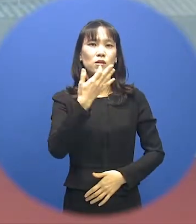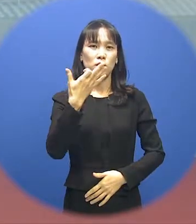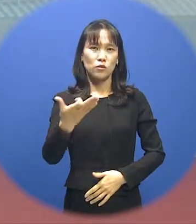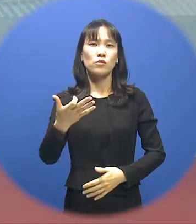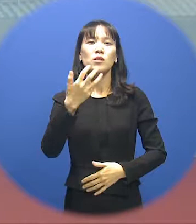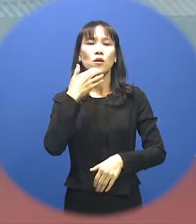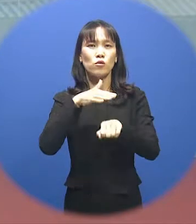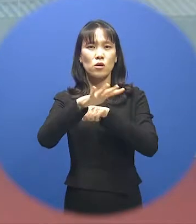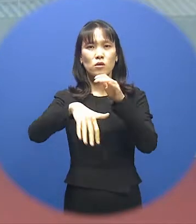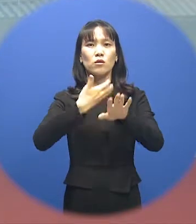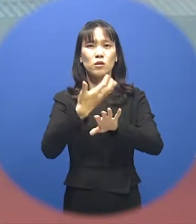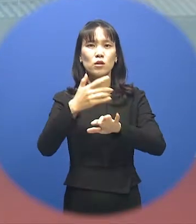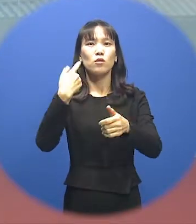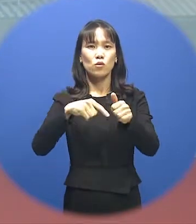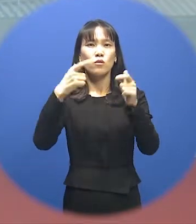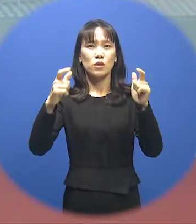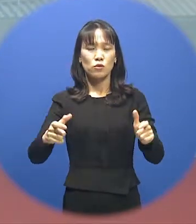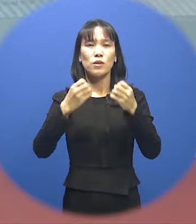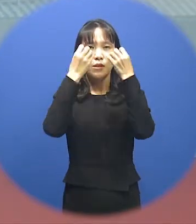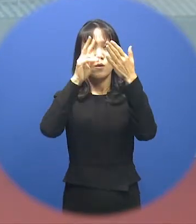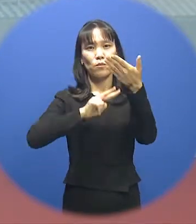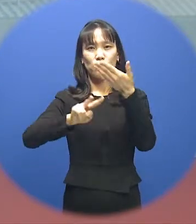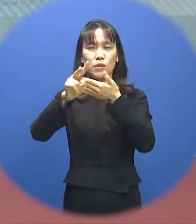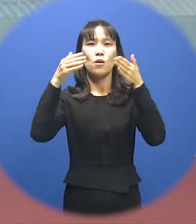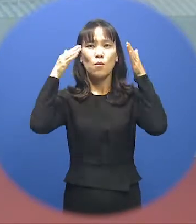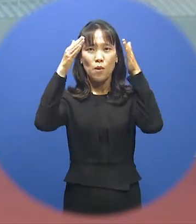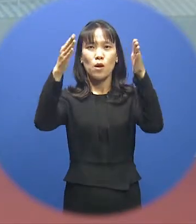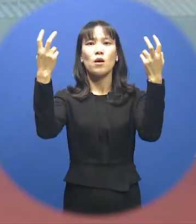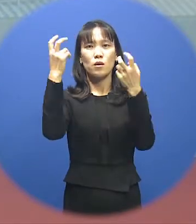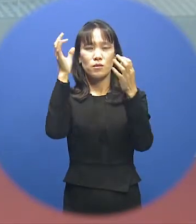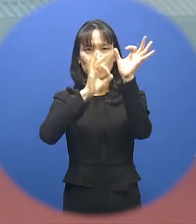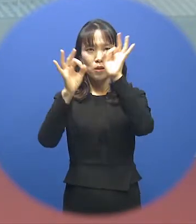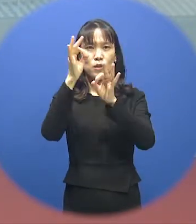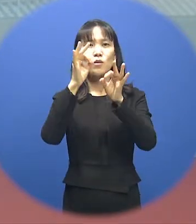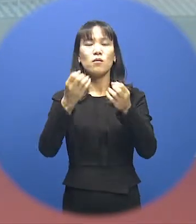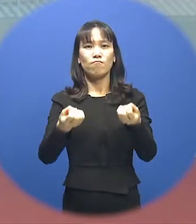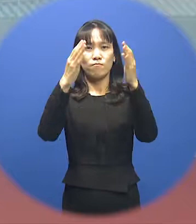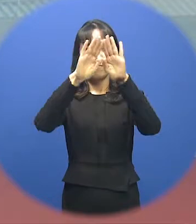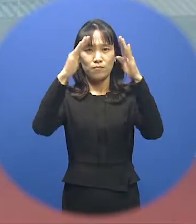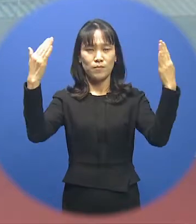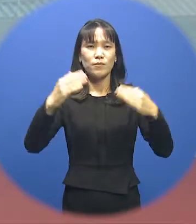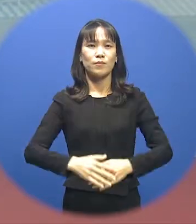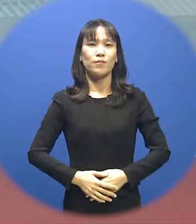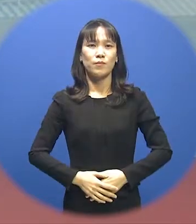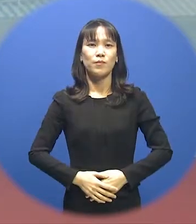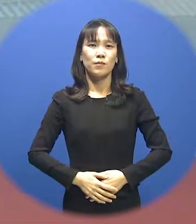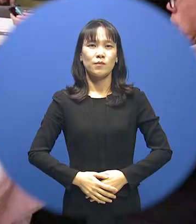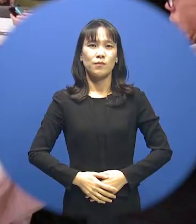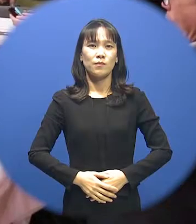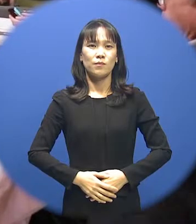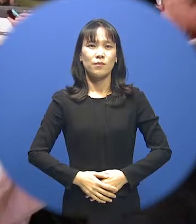임평구에서는 2019년 서울형 혁신교육지구의 새로운 비전과 방향을 모색하기 위한 행사를